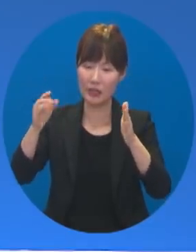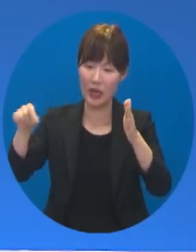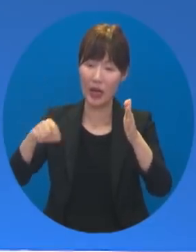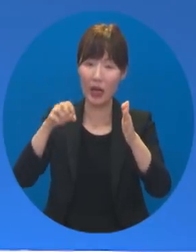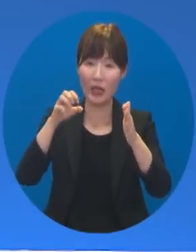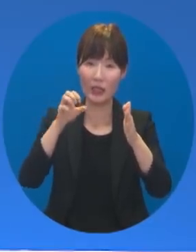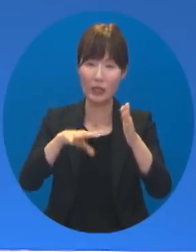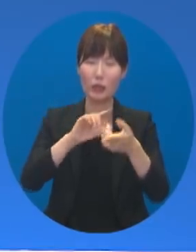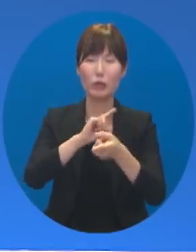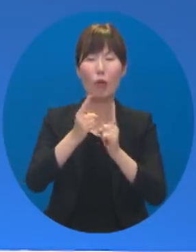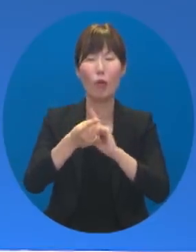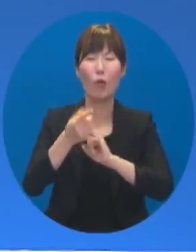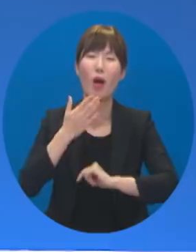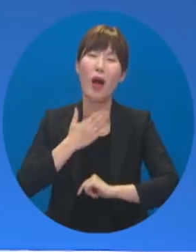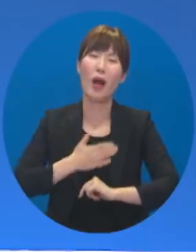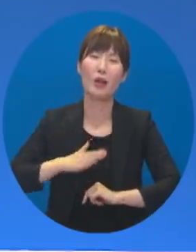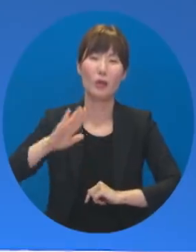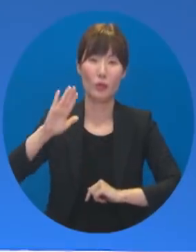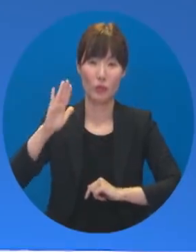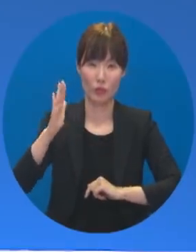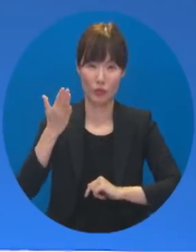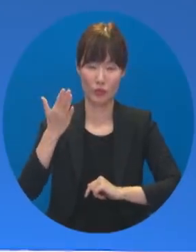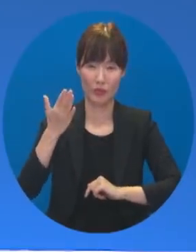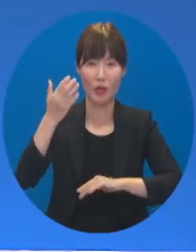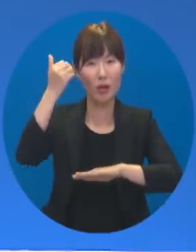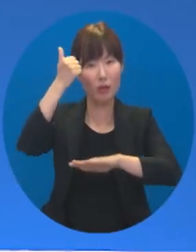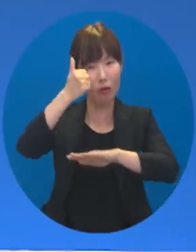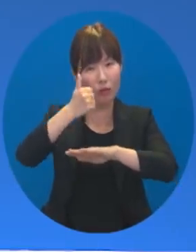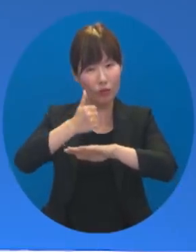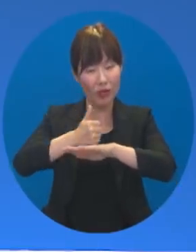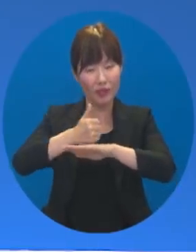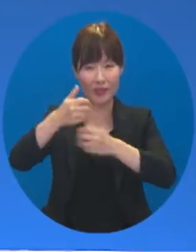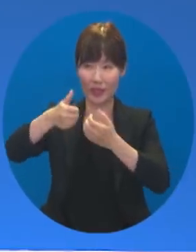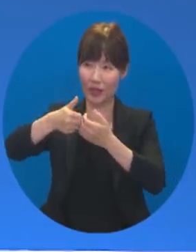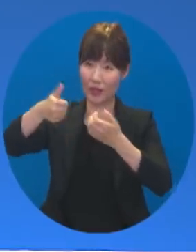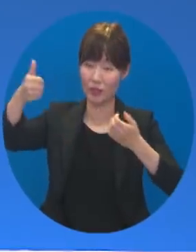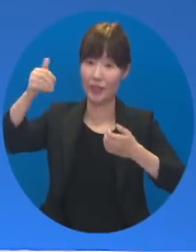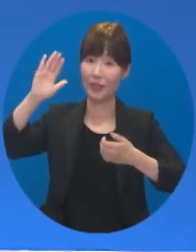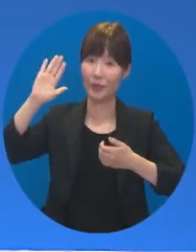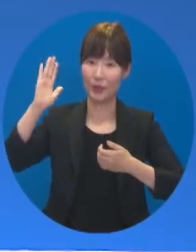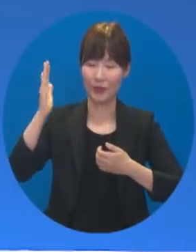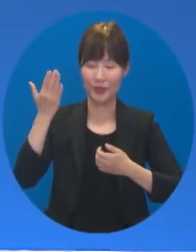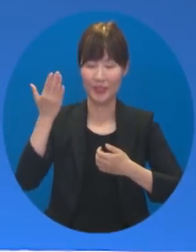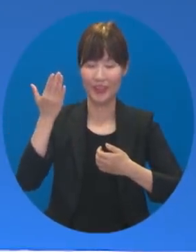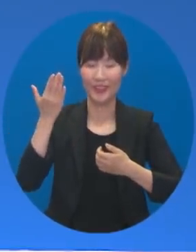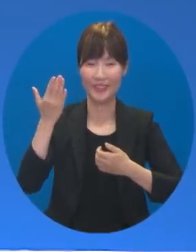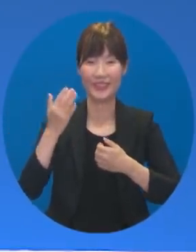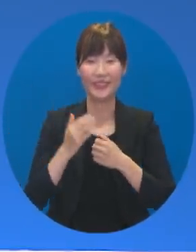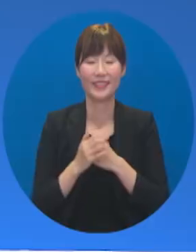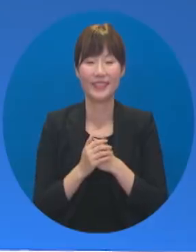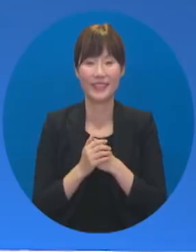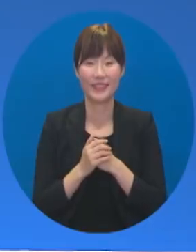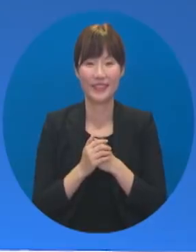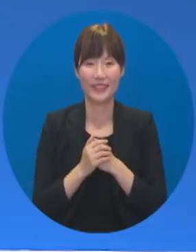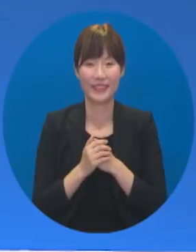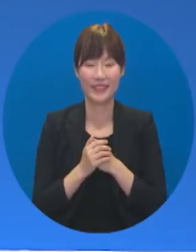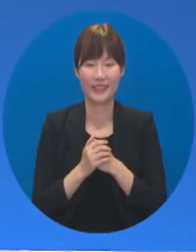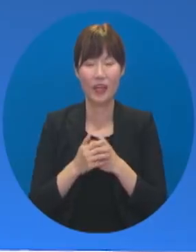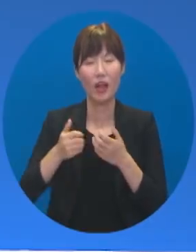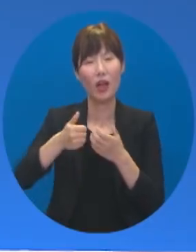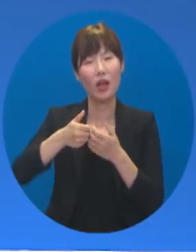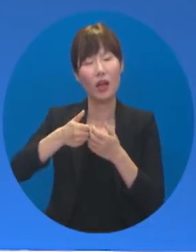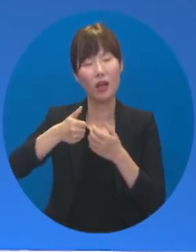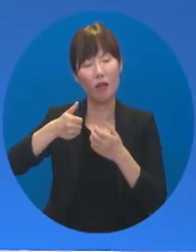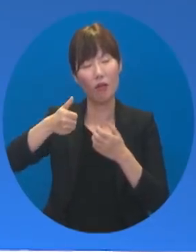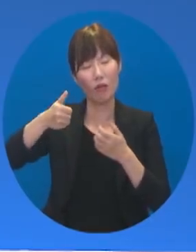서로가 결국에는 헤어지겠구나. 그러면 이 헤어지는 순간이 언젠가는